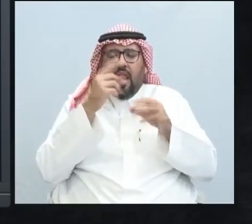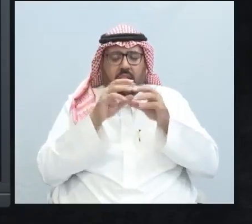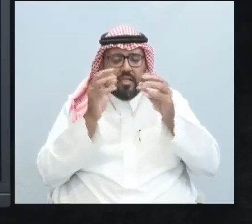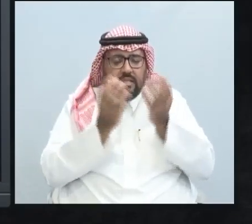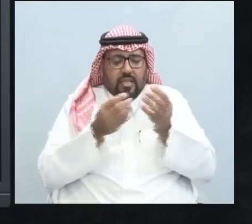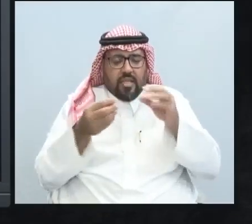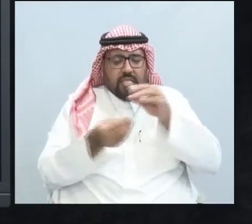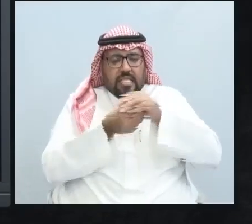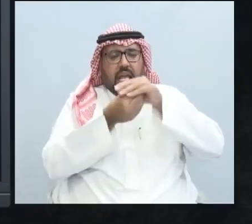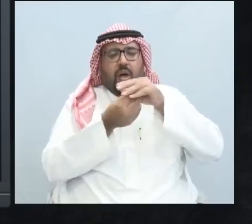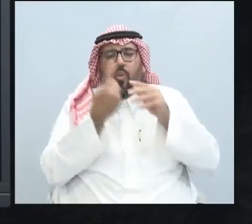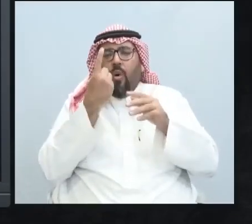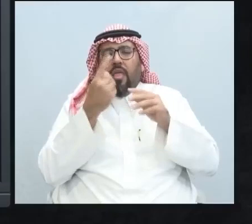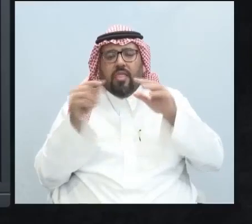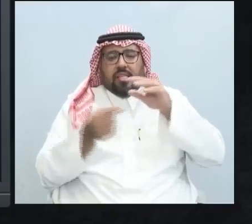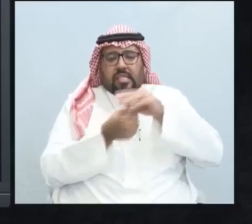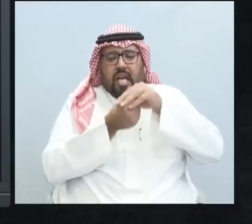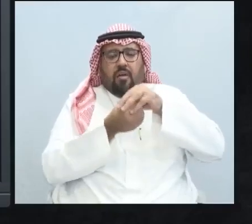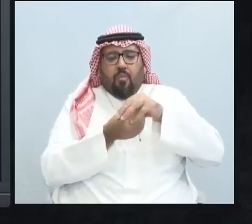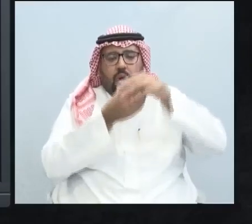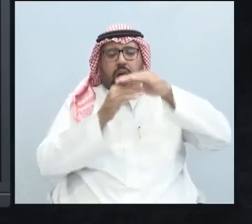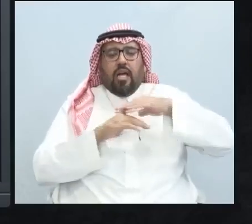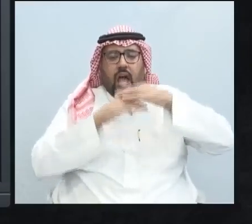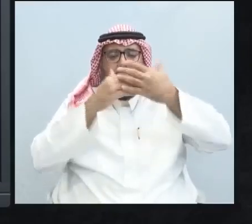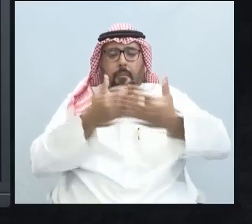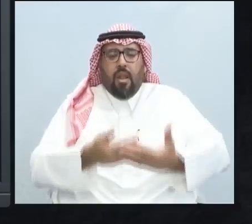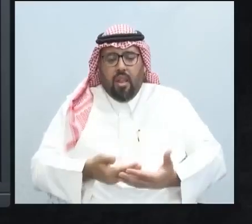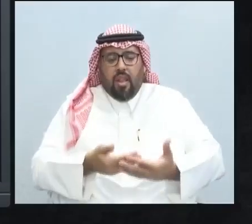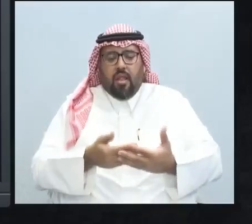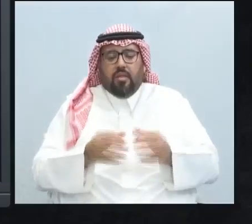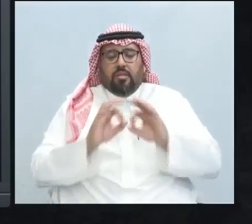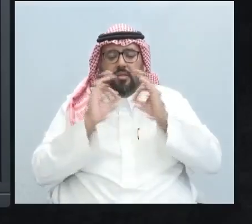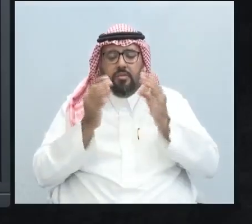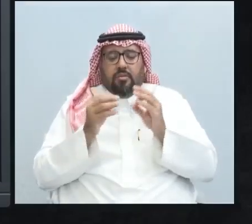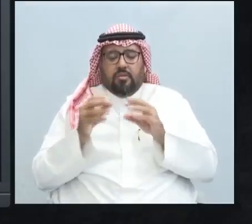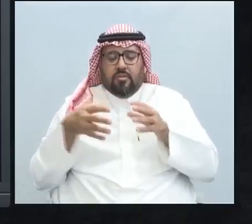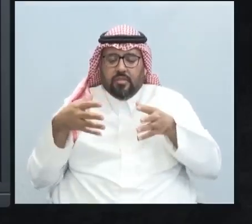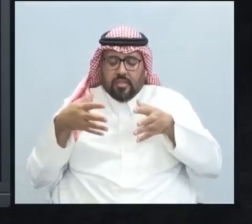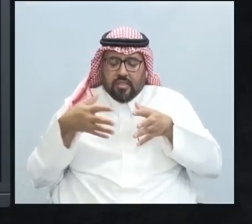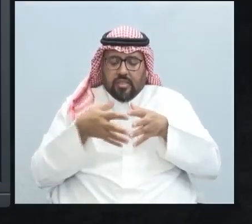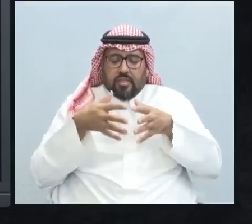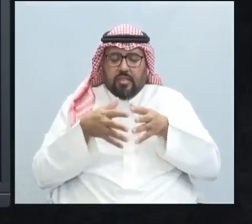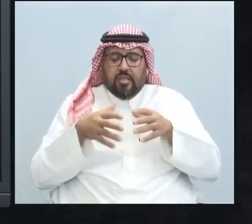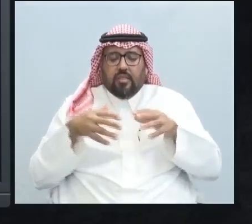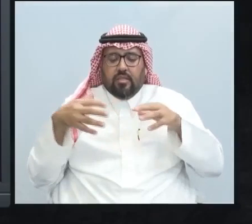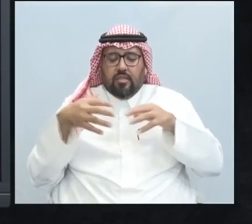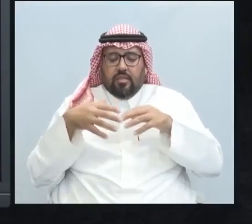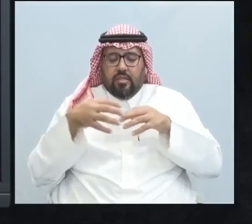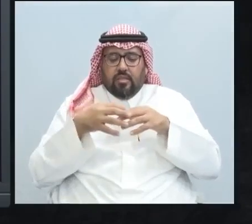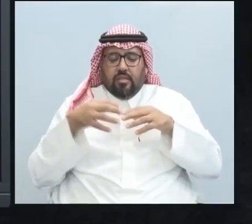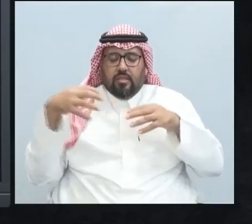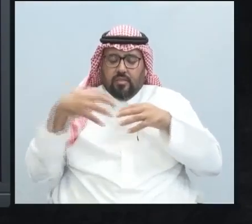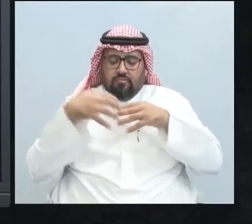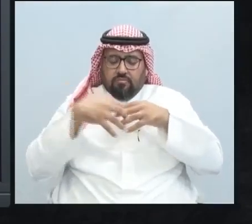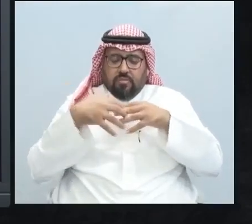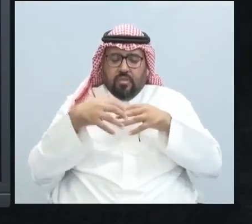او باخصاء هذه البويضه سوى حيوان منوي واحد ذكرنا ان الحيوانات المنويه جميعه تتشارك من خلال الليسوسوم بافراز هذا